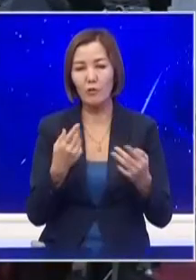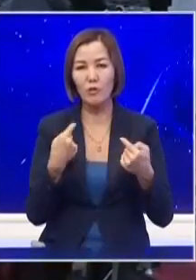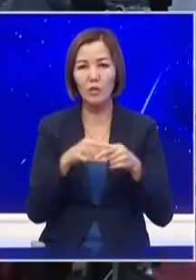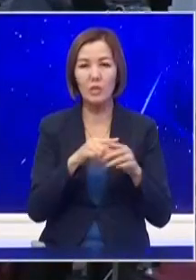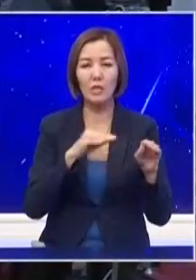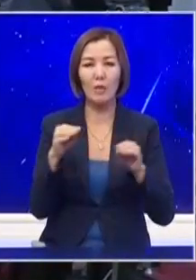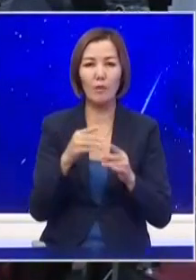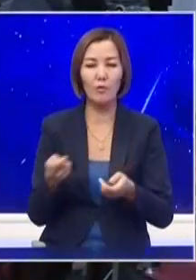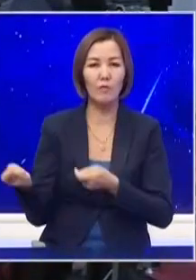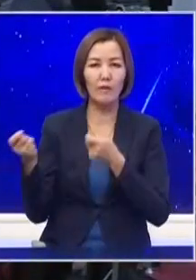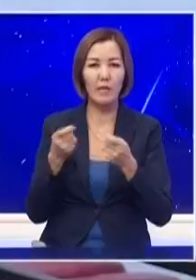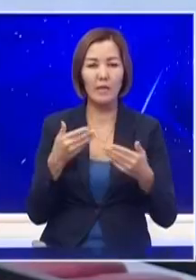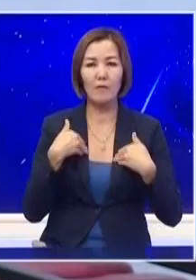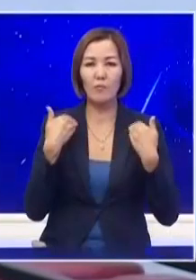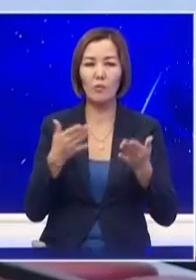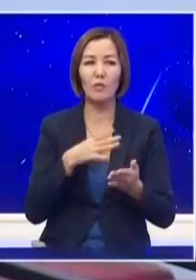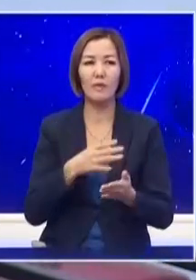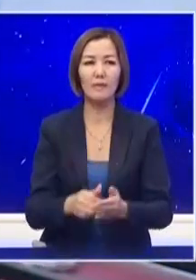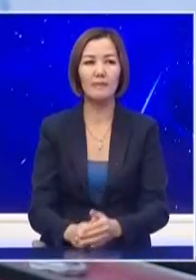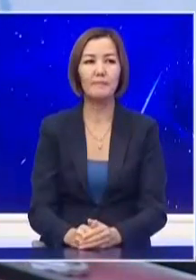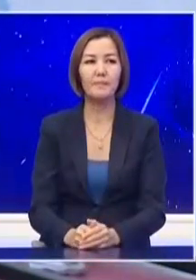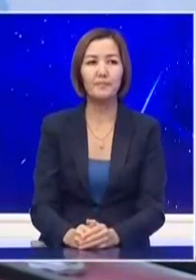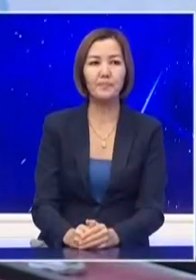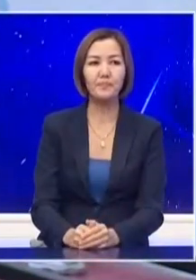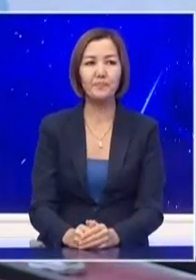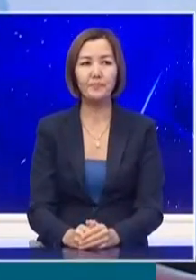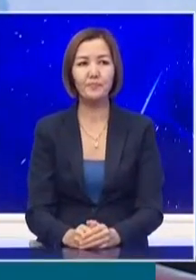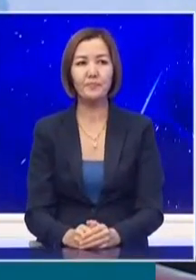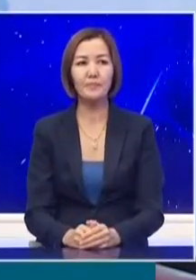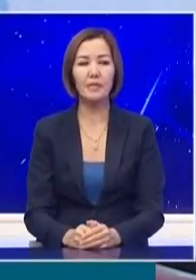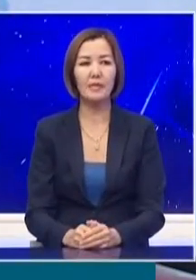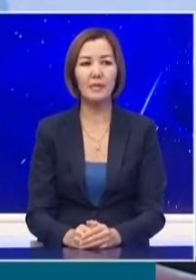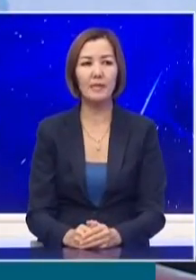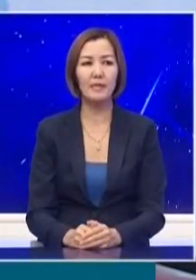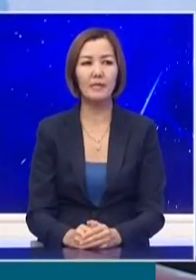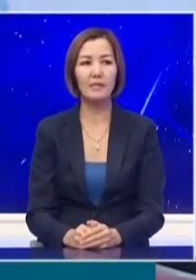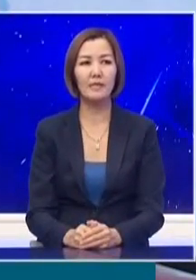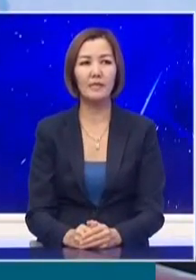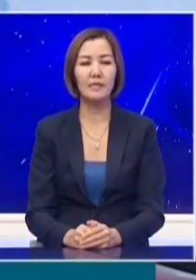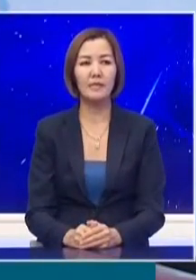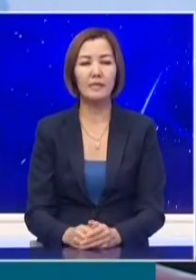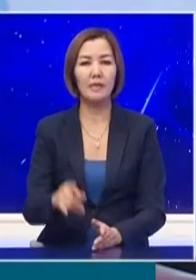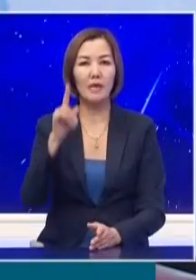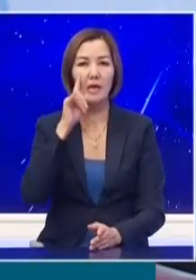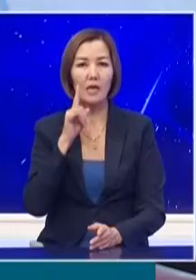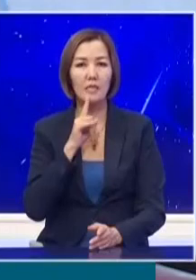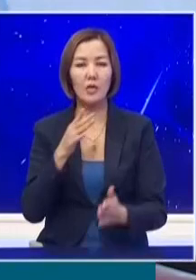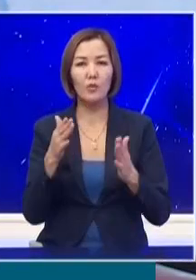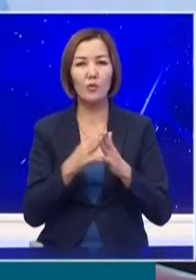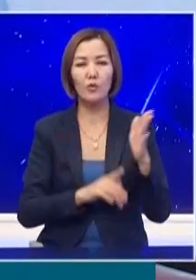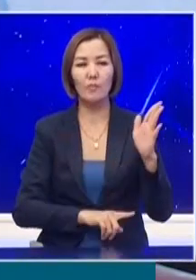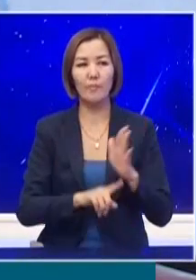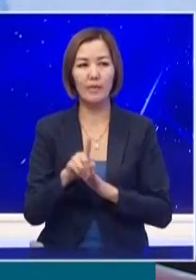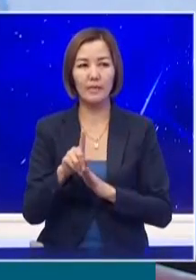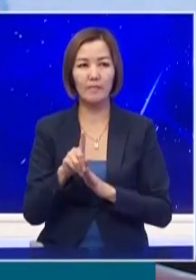құрал жабдықтар көрмесі де қойылған. Бізде осы құрылғылардың бәрі бізде жинастырып құрастырылады. Қазақ үйден бастап,